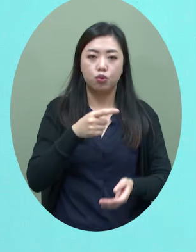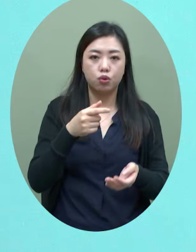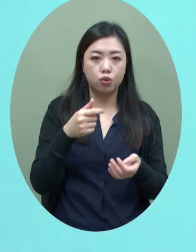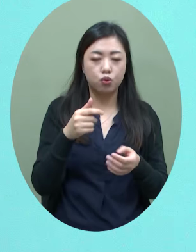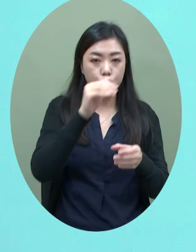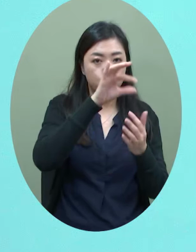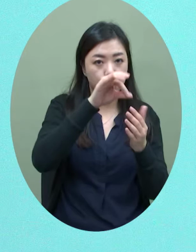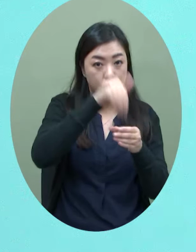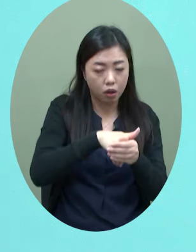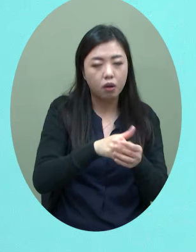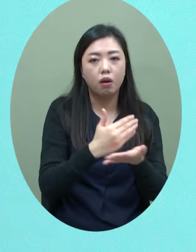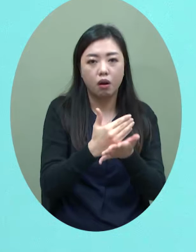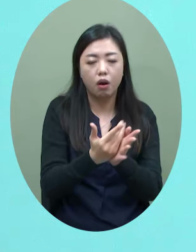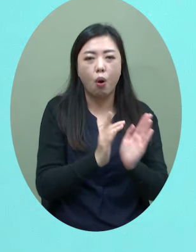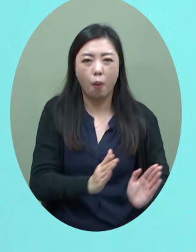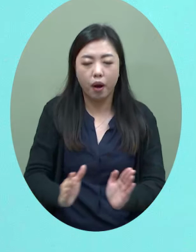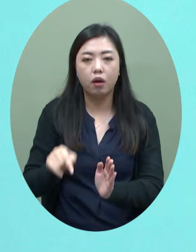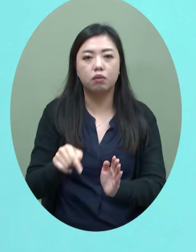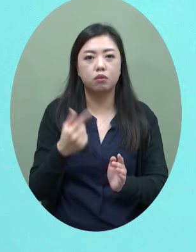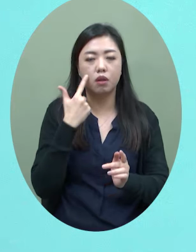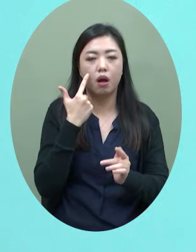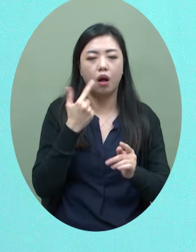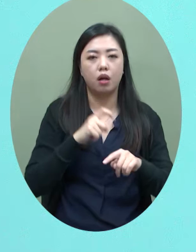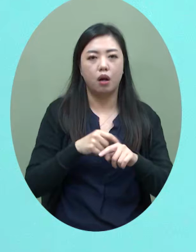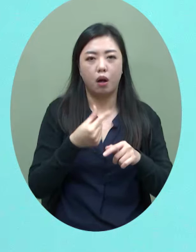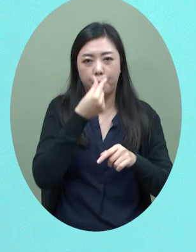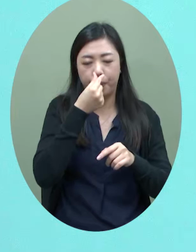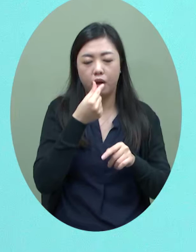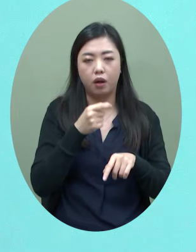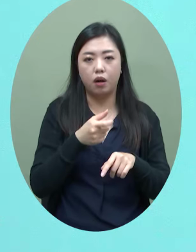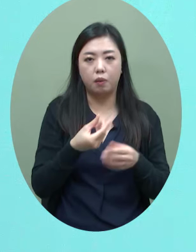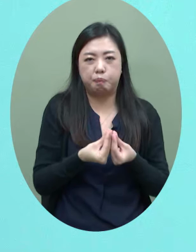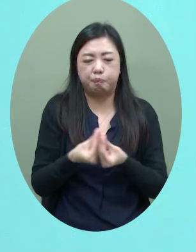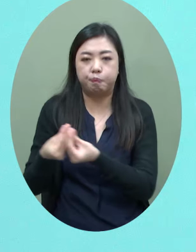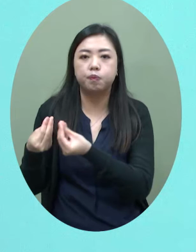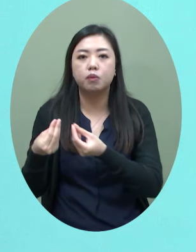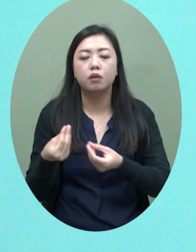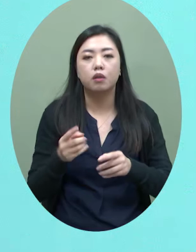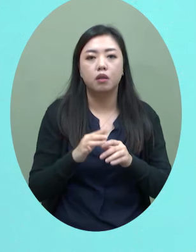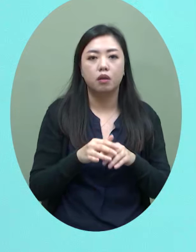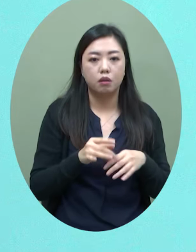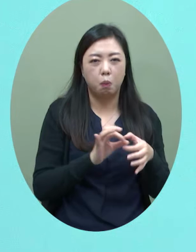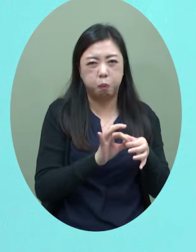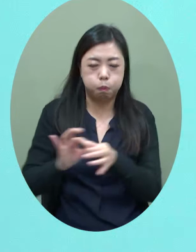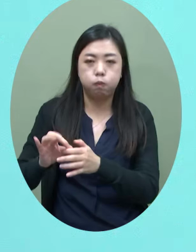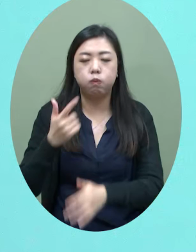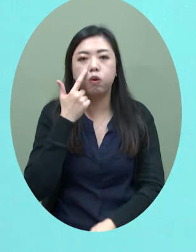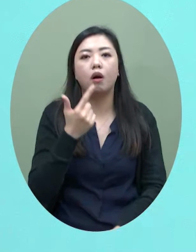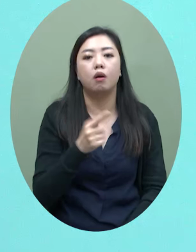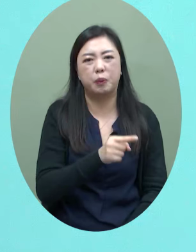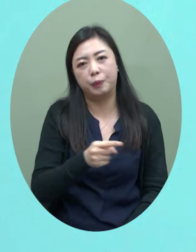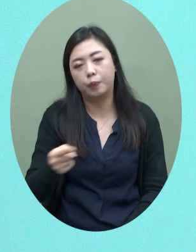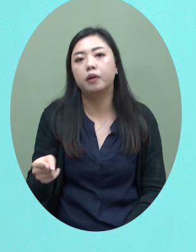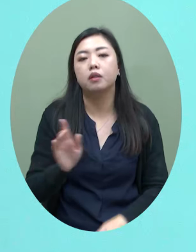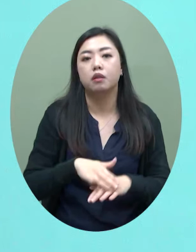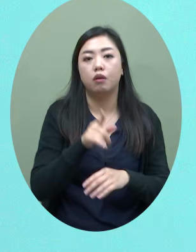到安排選舉咧，係一個好密集嘅過程，亦都係好緊湊嘅，因為係一步接住一步。啊！人大常委會